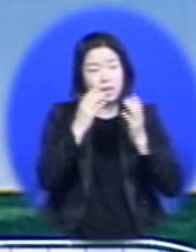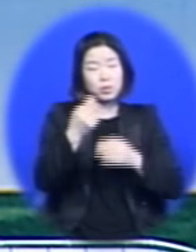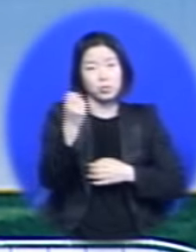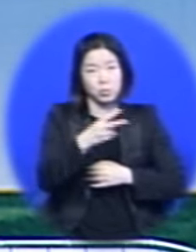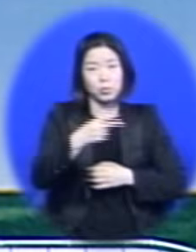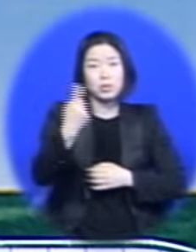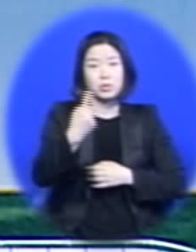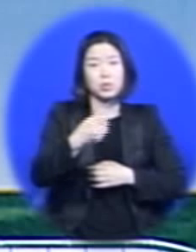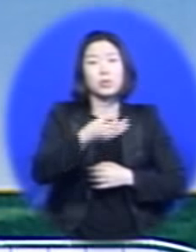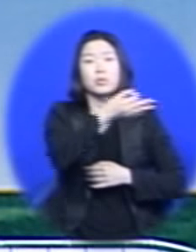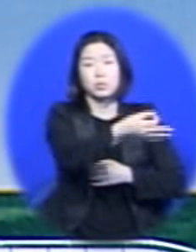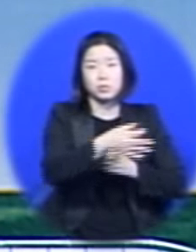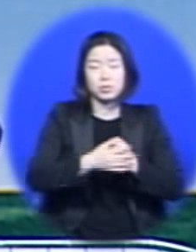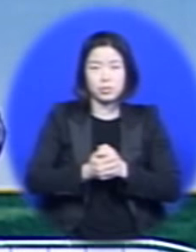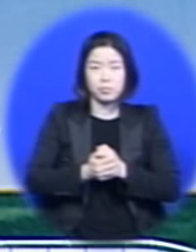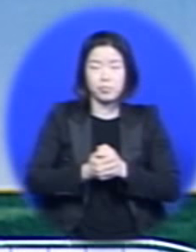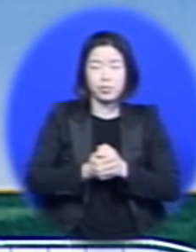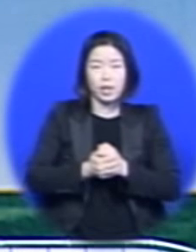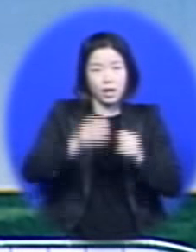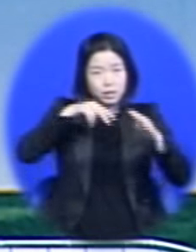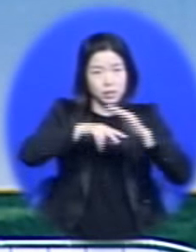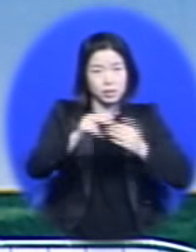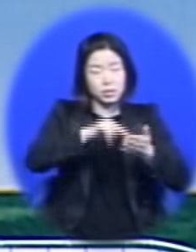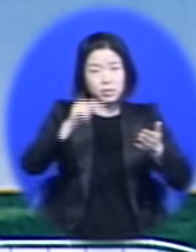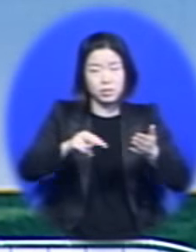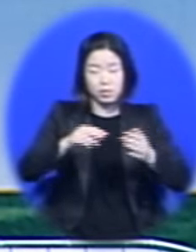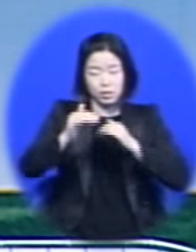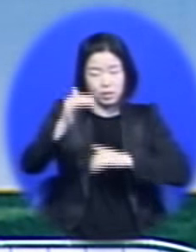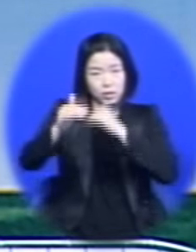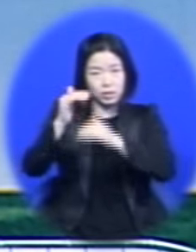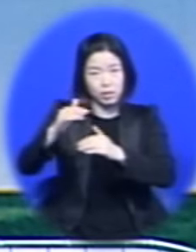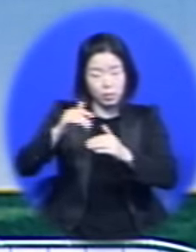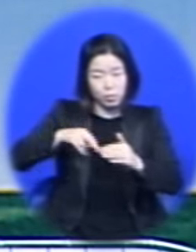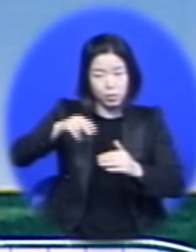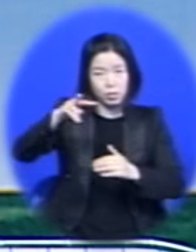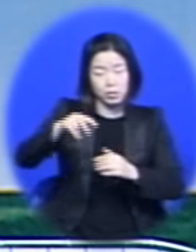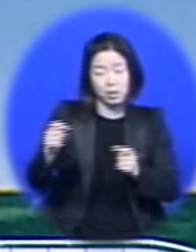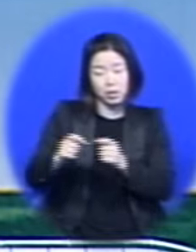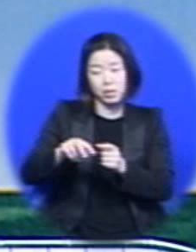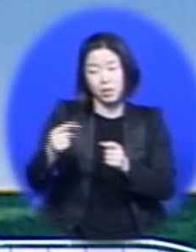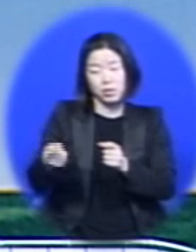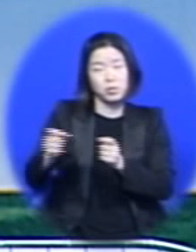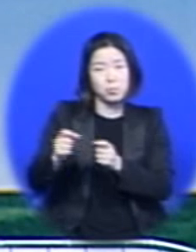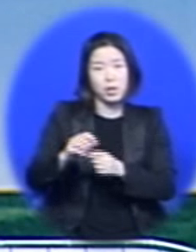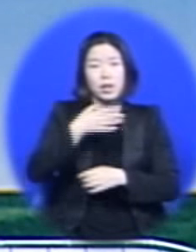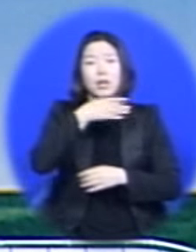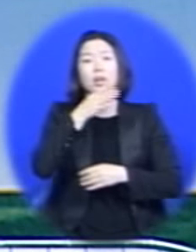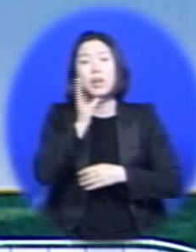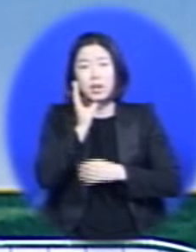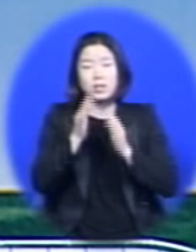주었습니다. 그리고 지하철에서 내려서 계단을 타고 올라오는데 그 계단 옆에 어느 연세 많은